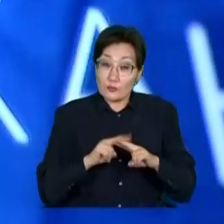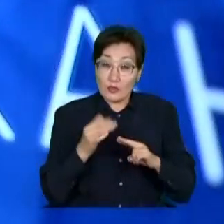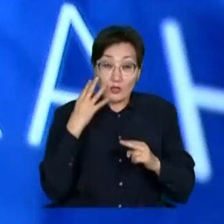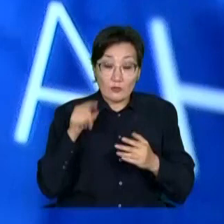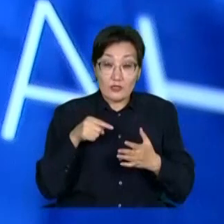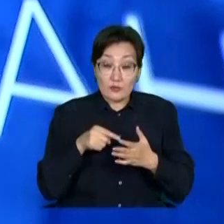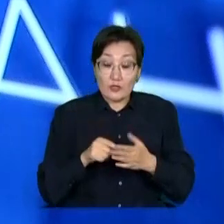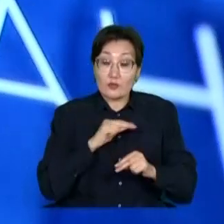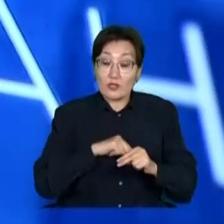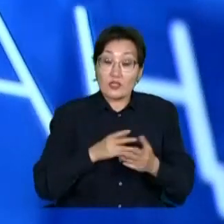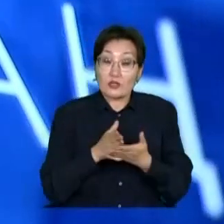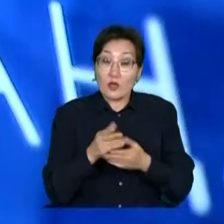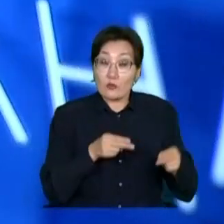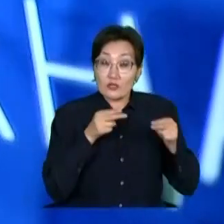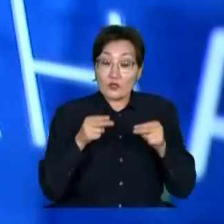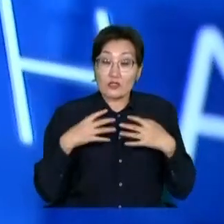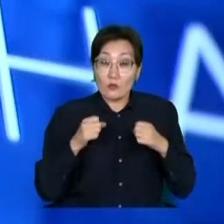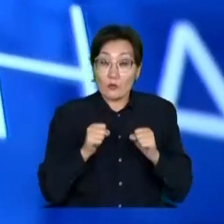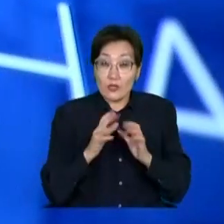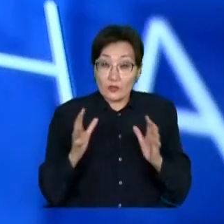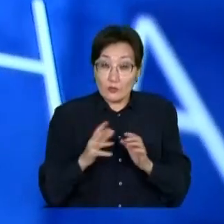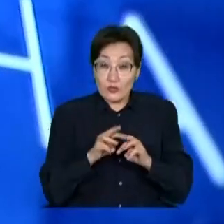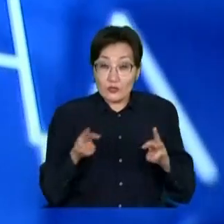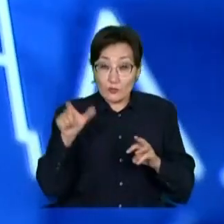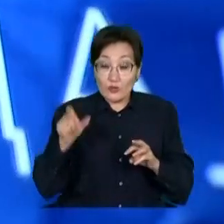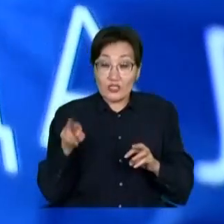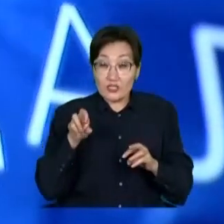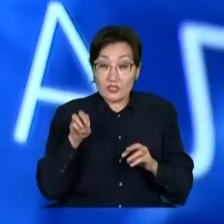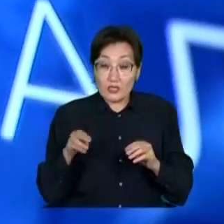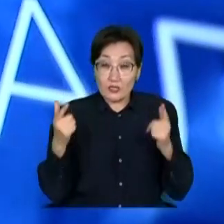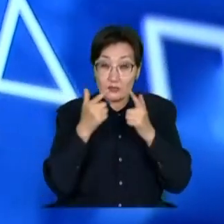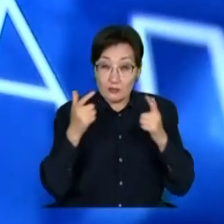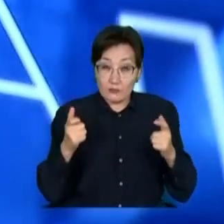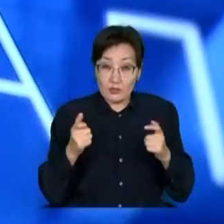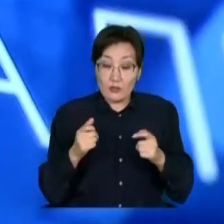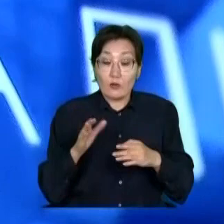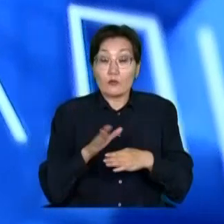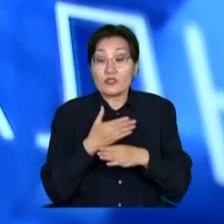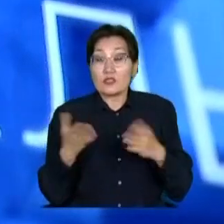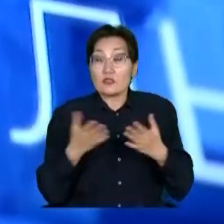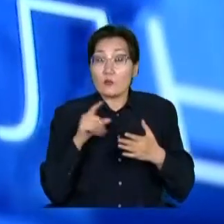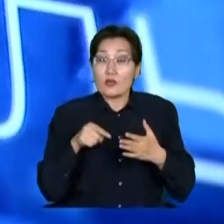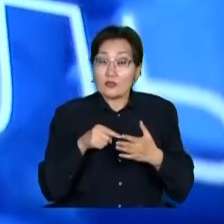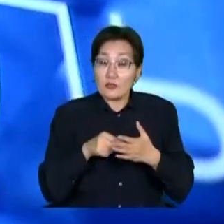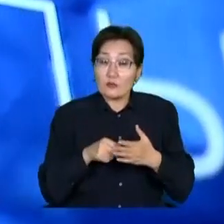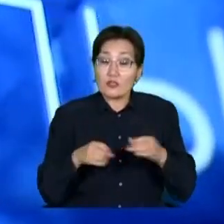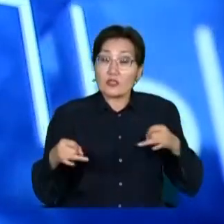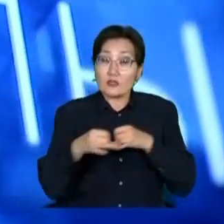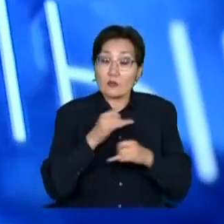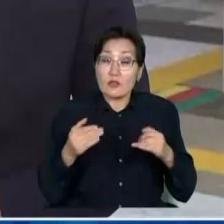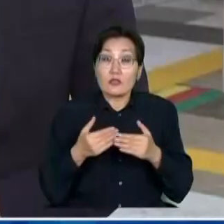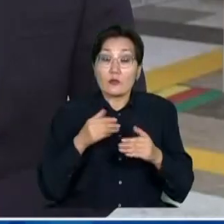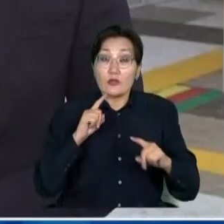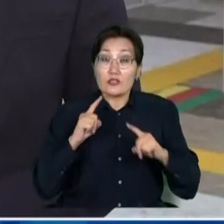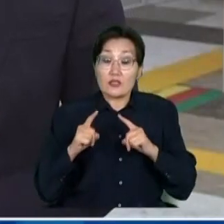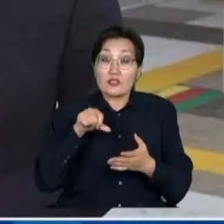Алматы қаласына жұмыс сапарымен келген денсаулық сақтау министрі Ажар Ғиният айтты. Одан өзге тағы қандай маңызды ақпарат айтылды. Жаңа ғана